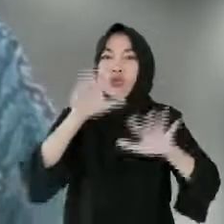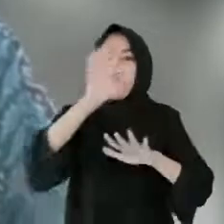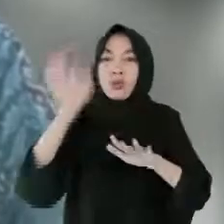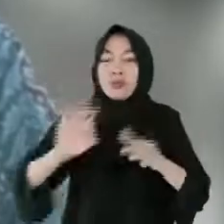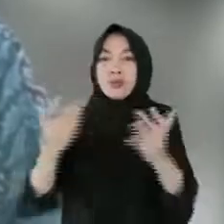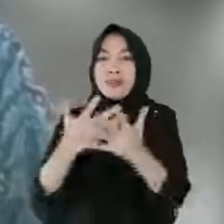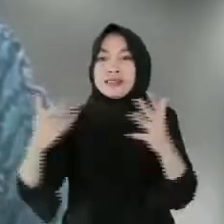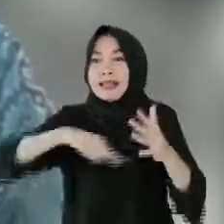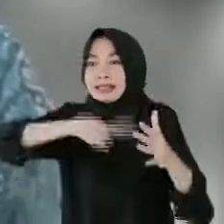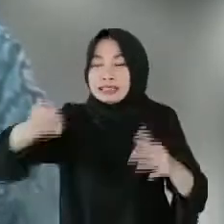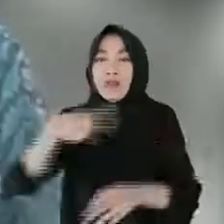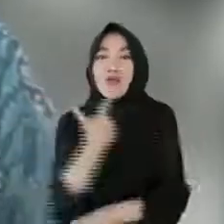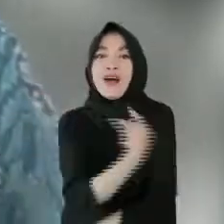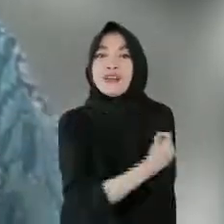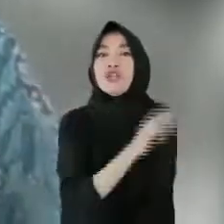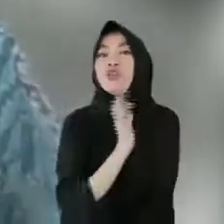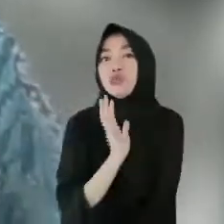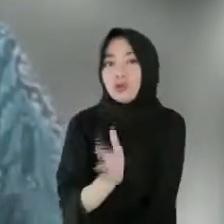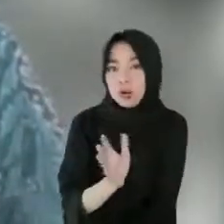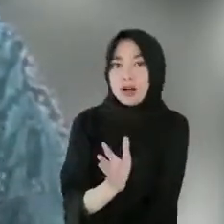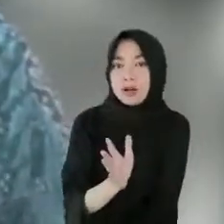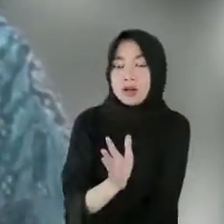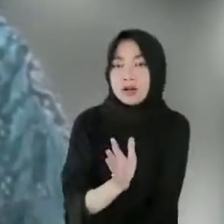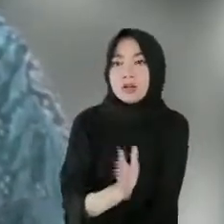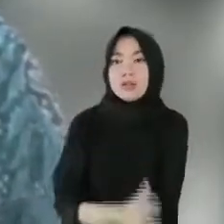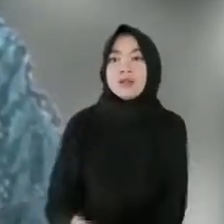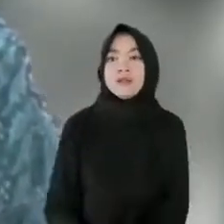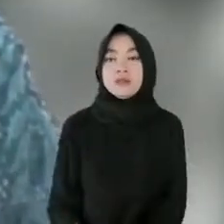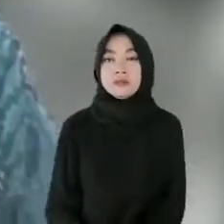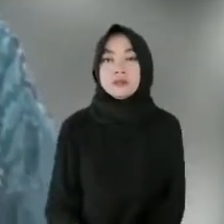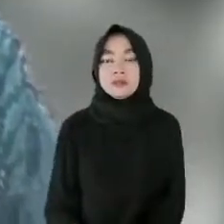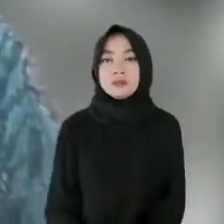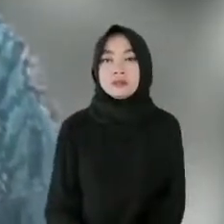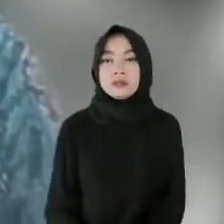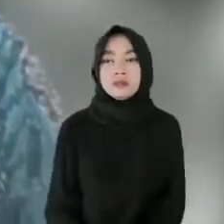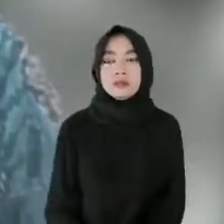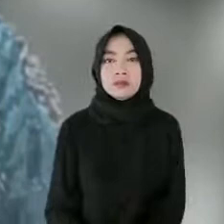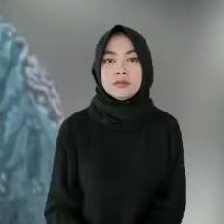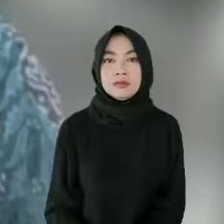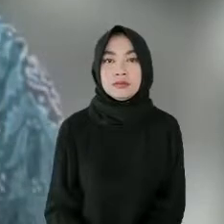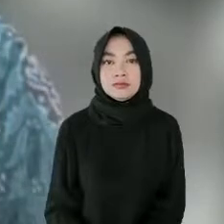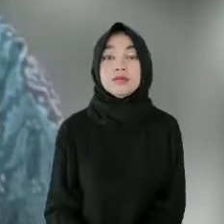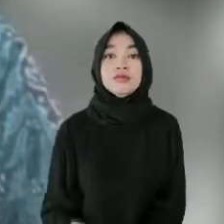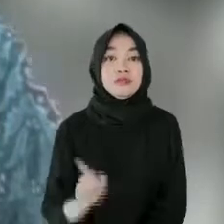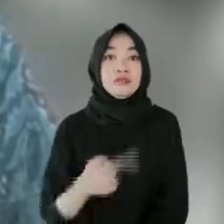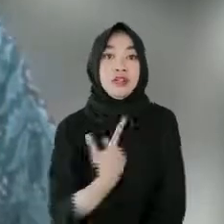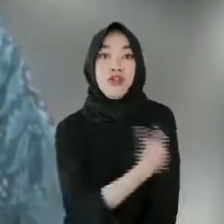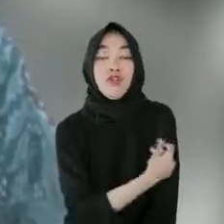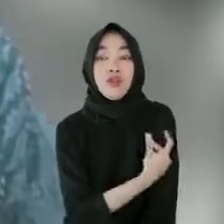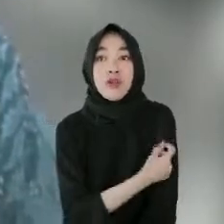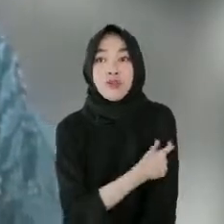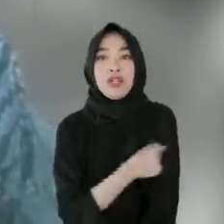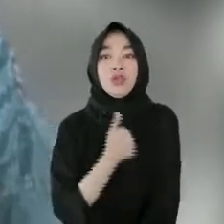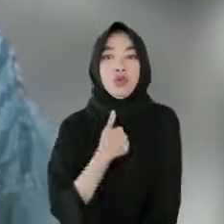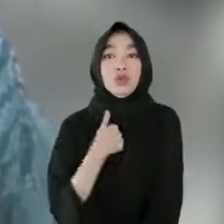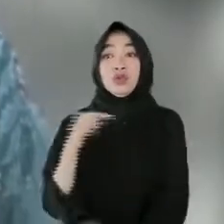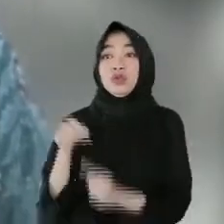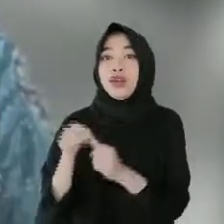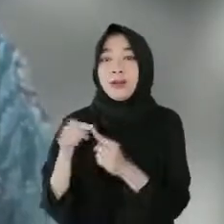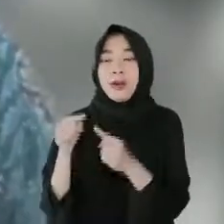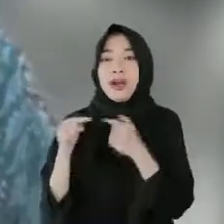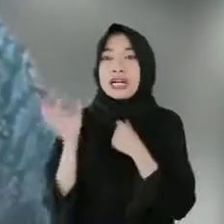minimal 70% tadi diharapkan kita akan meminimalisasi risiko